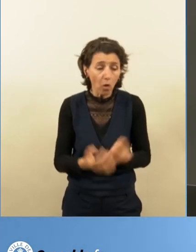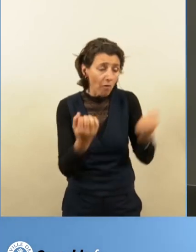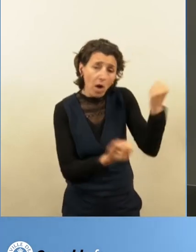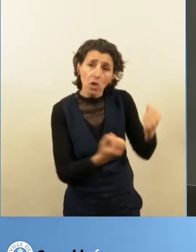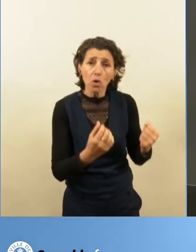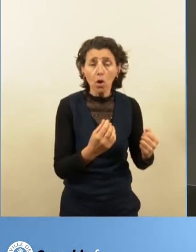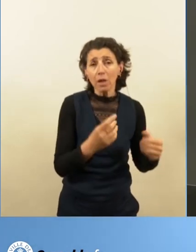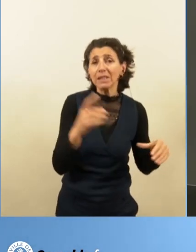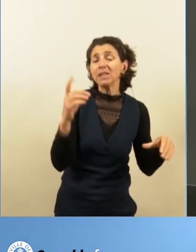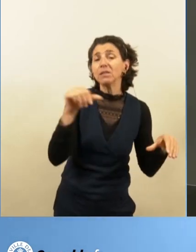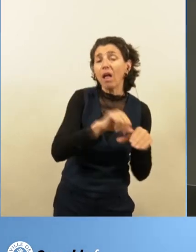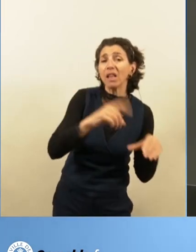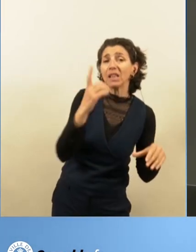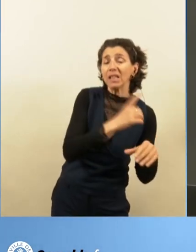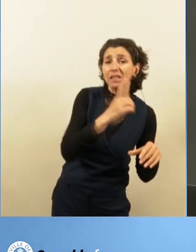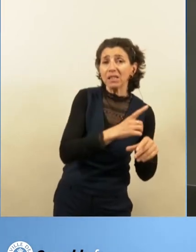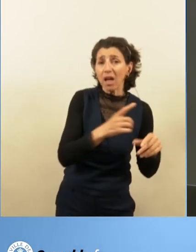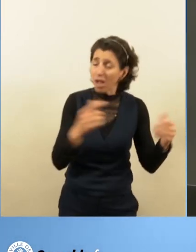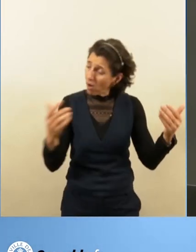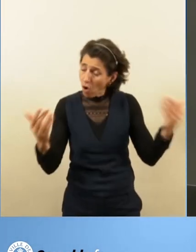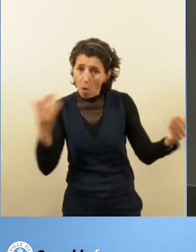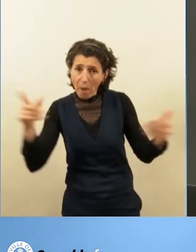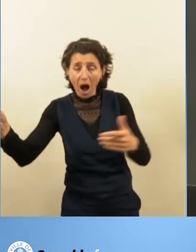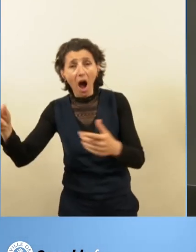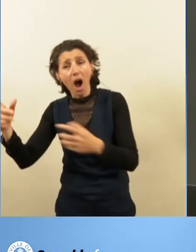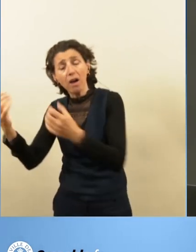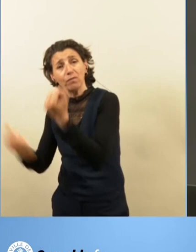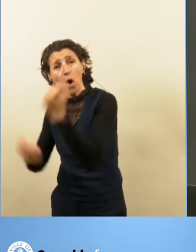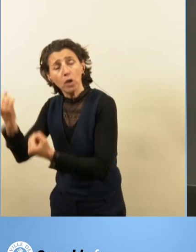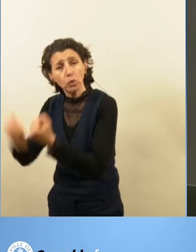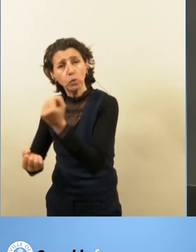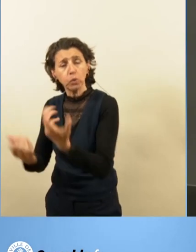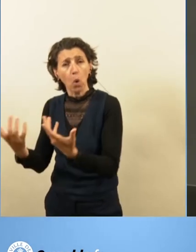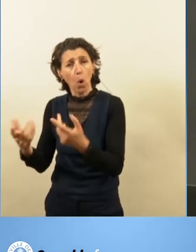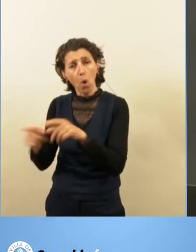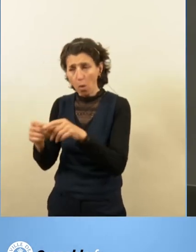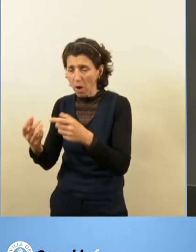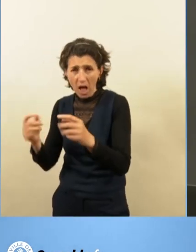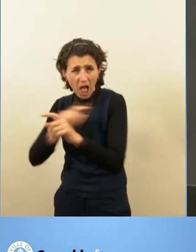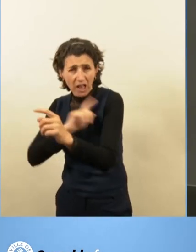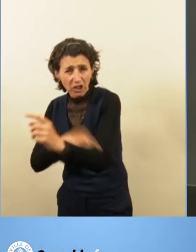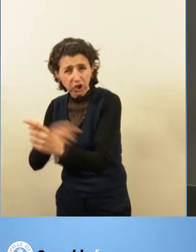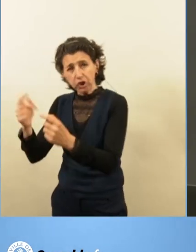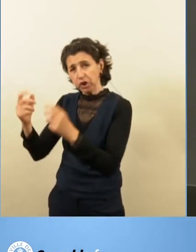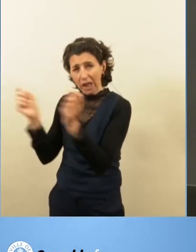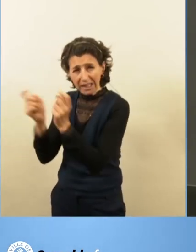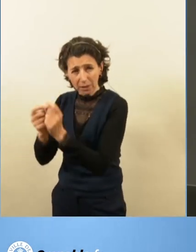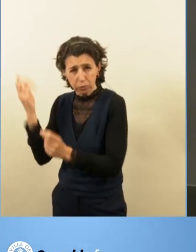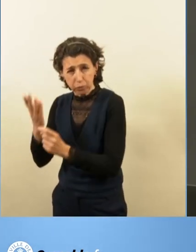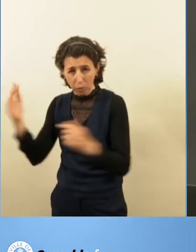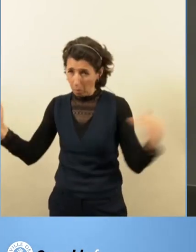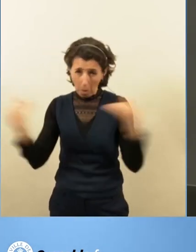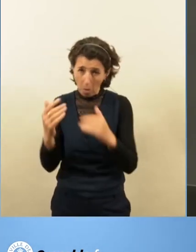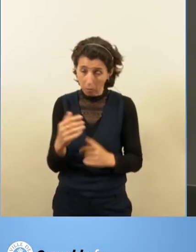plus nocive que la quantité d'énergie nécessaire à la construction d'un nouveau tattle ailleurs permettez-moi